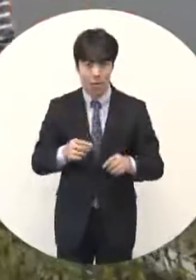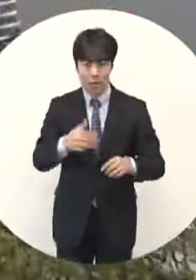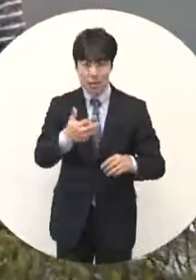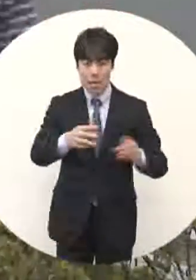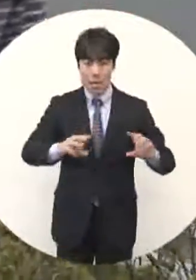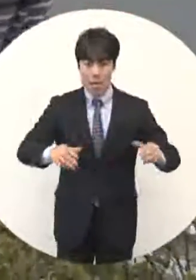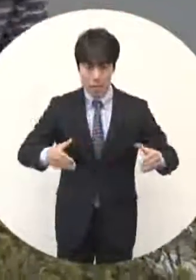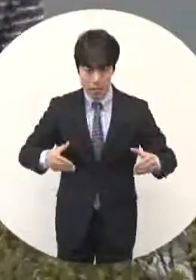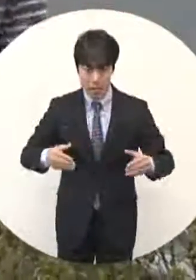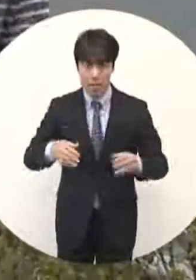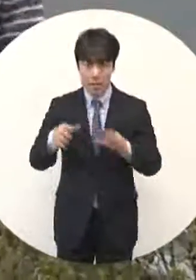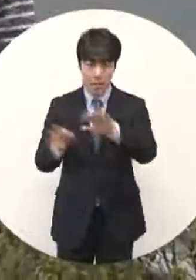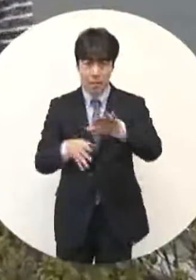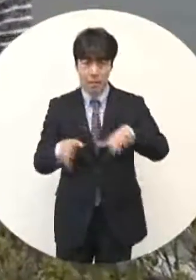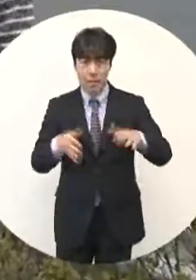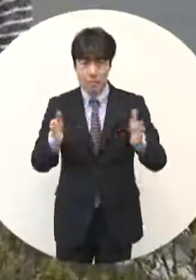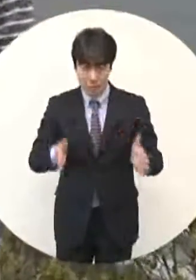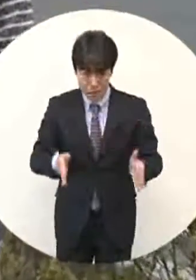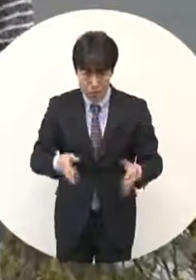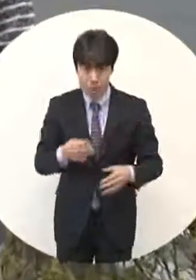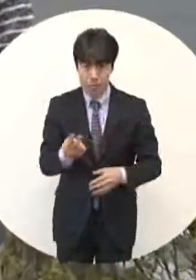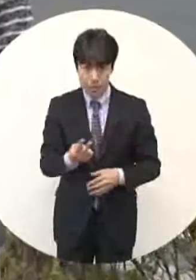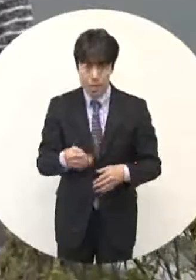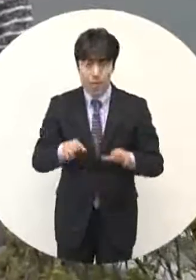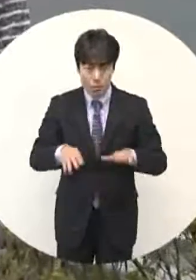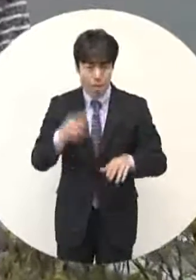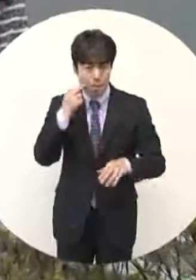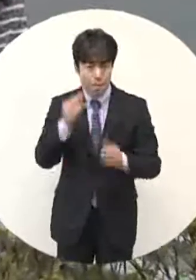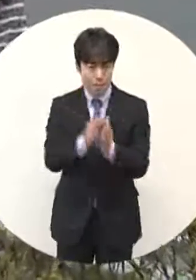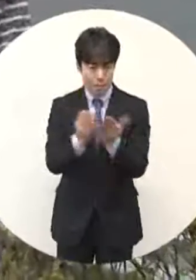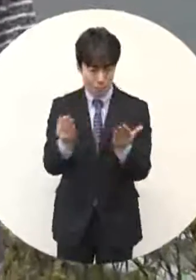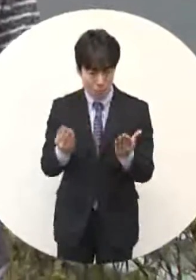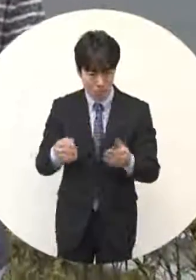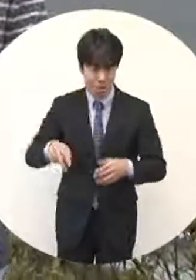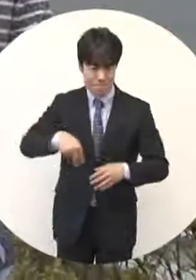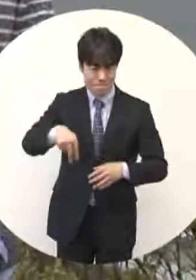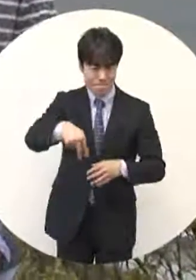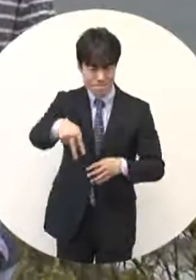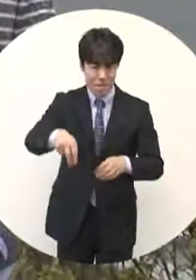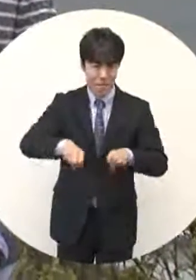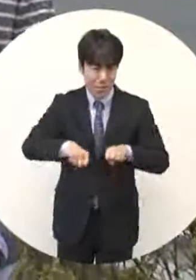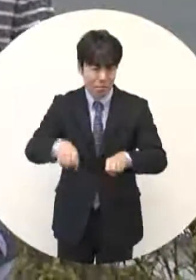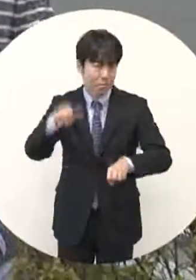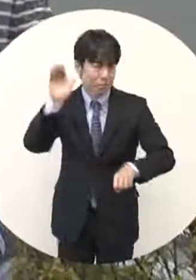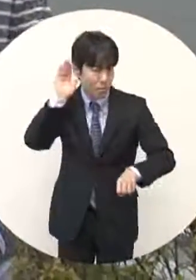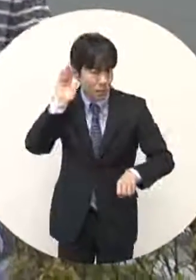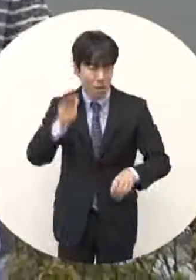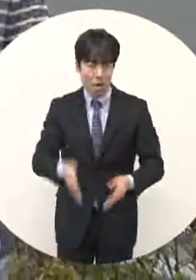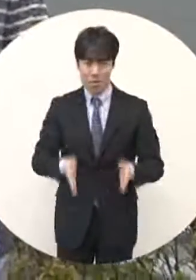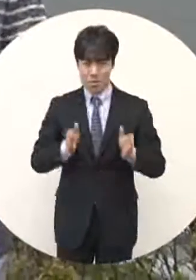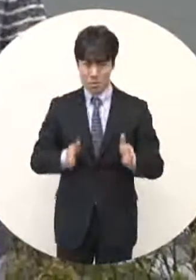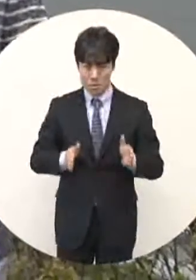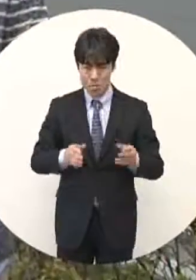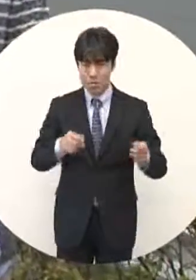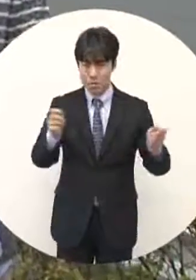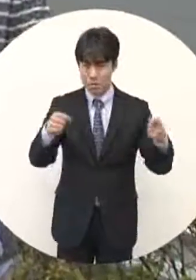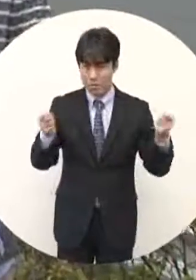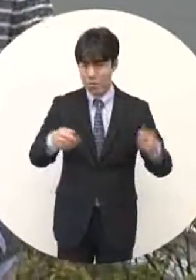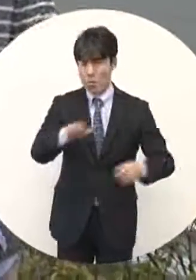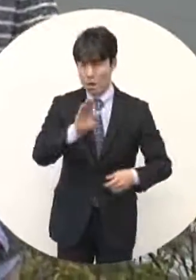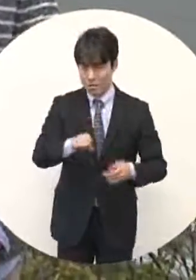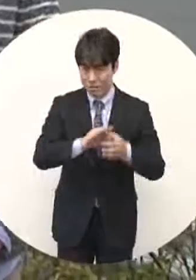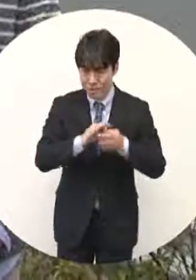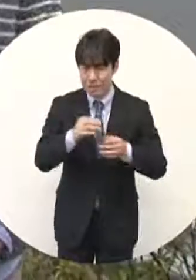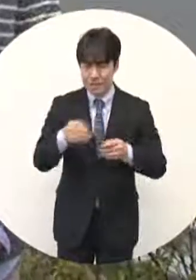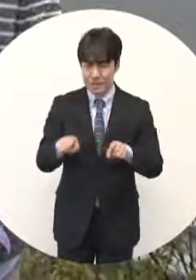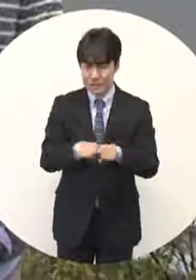さんじゃないですか。 おはようございます。今日は松本さんがこの蒲生で街歩きをすると聞いて、はい、ちょうど面白いイベントもやってるので一緒に